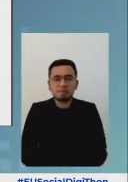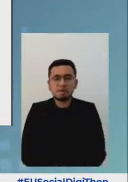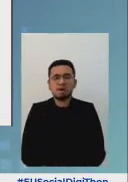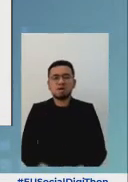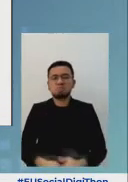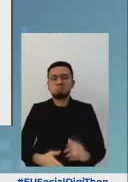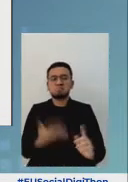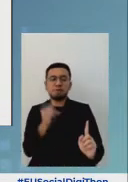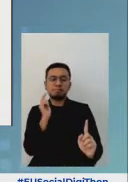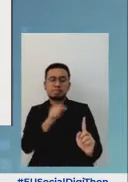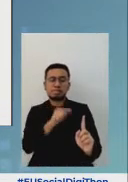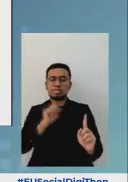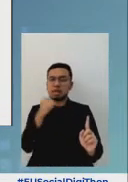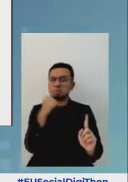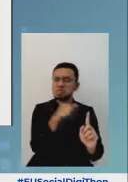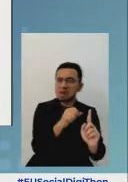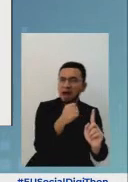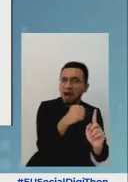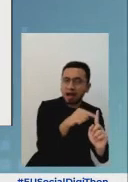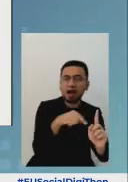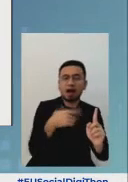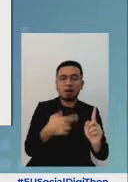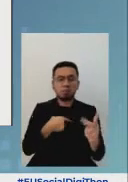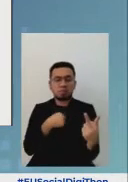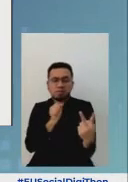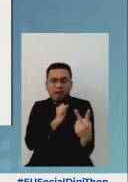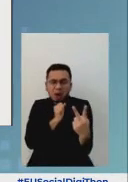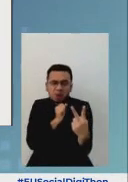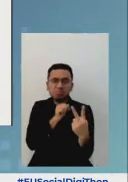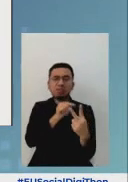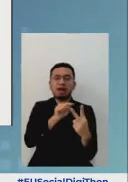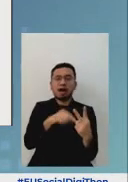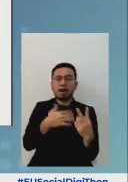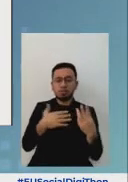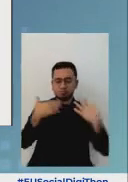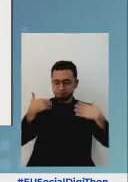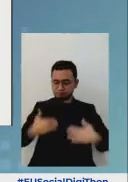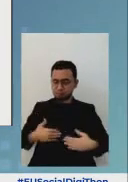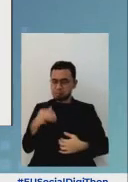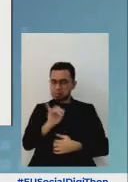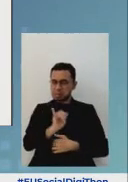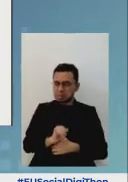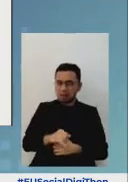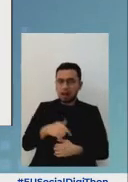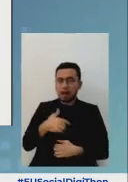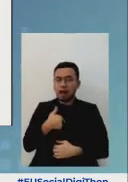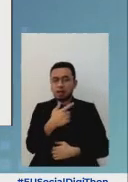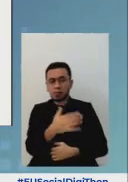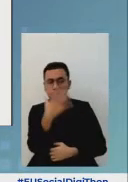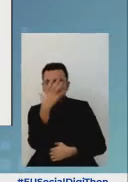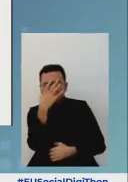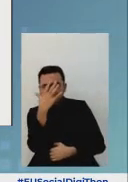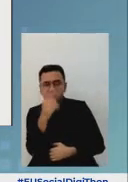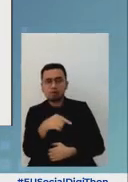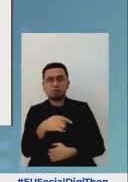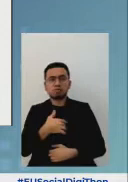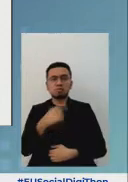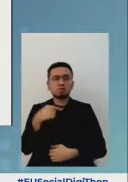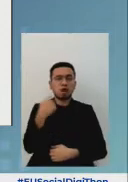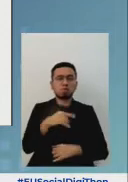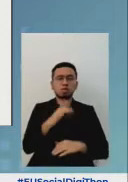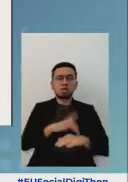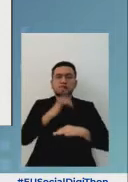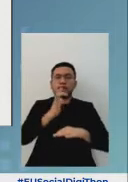dia dianggap penakut, dia dianggap kurang pada fisik, dia mudah tersinggung atau pemalu. Tapi aku tambahin